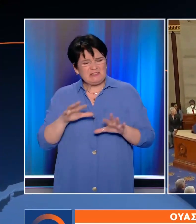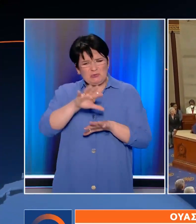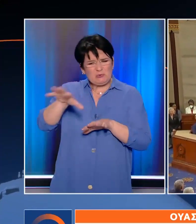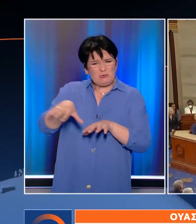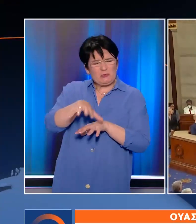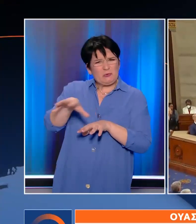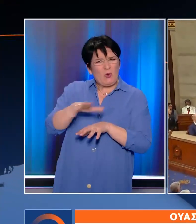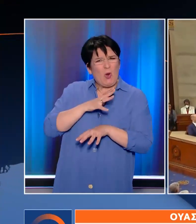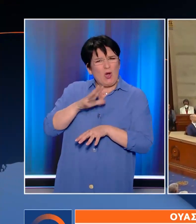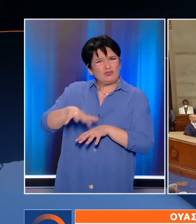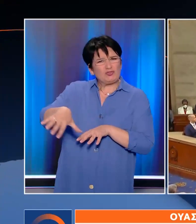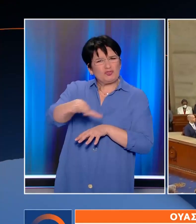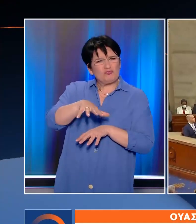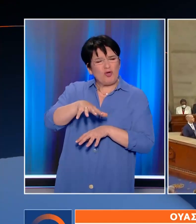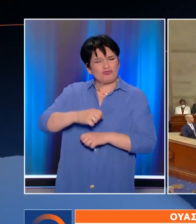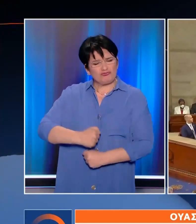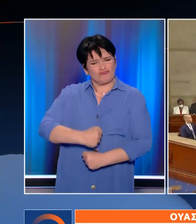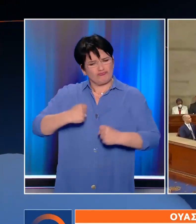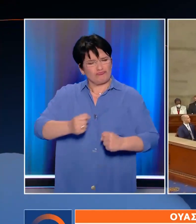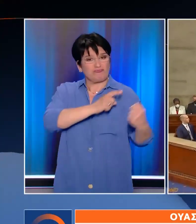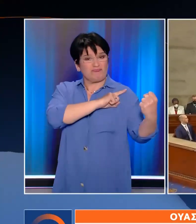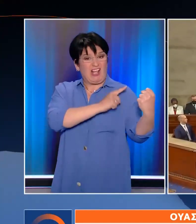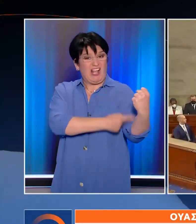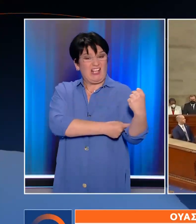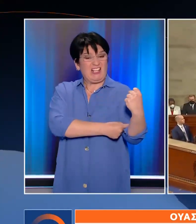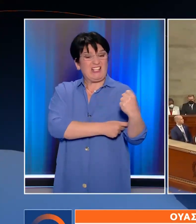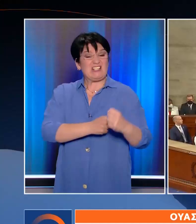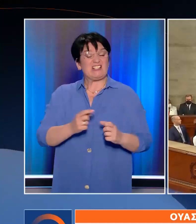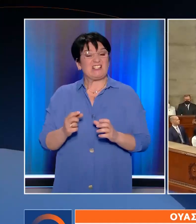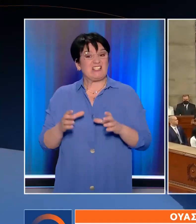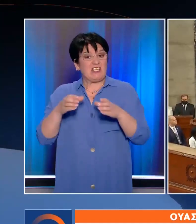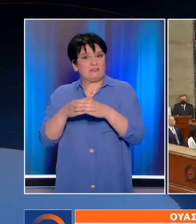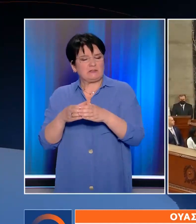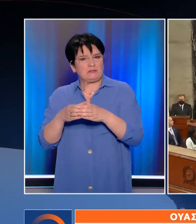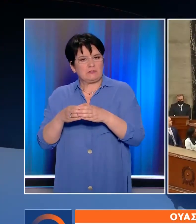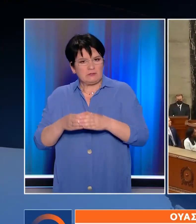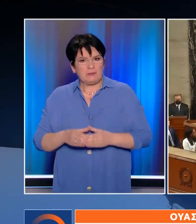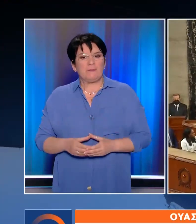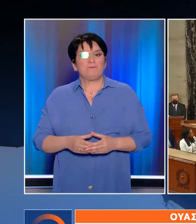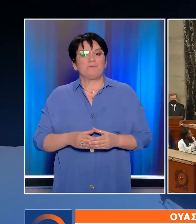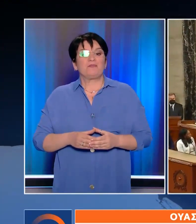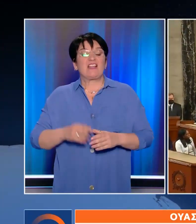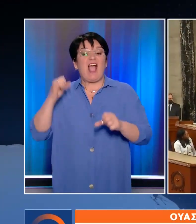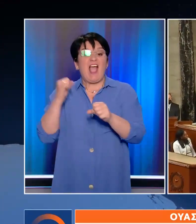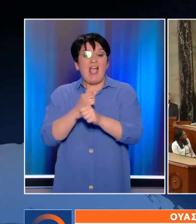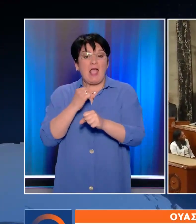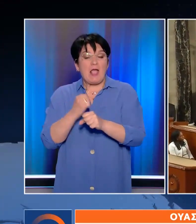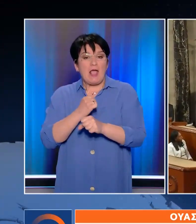η ισχύς θα είναι η λέξη κλειδί. Ένα κόσμο όπου οι